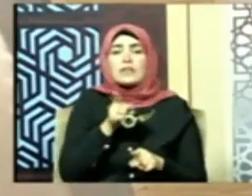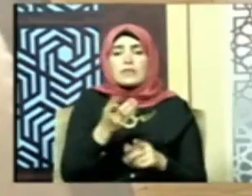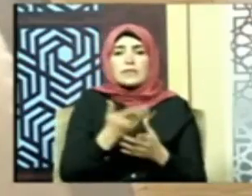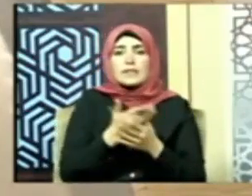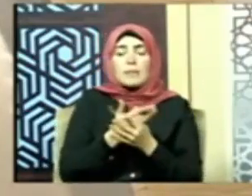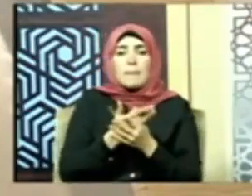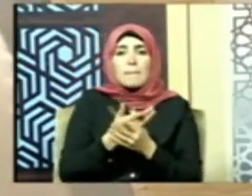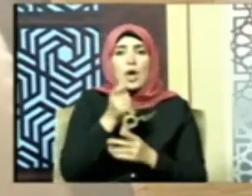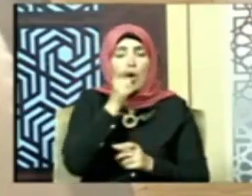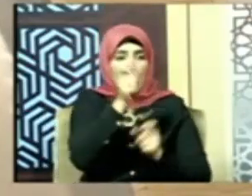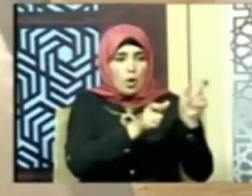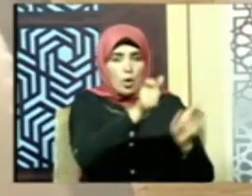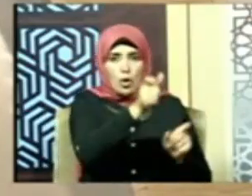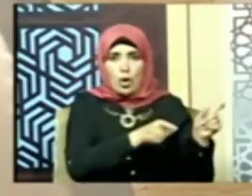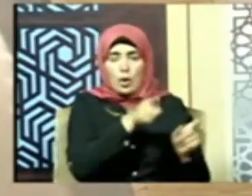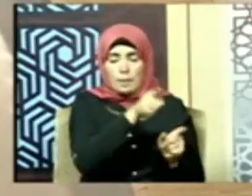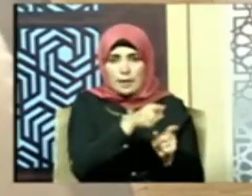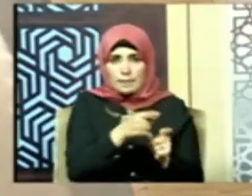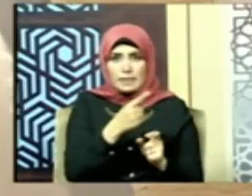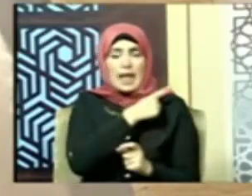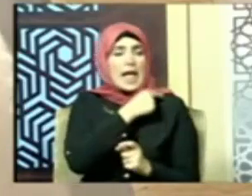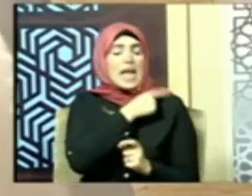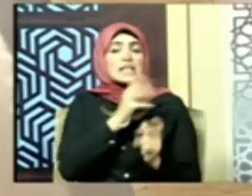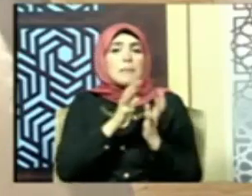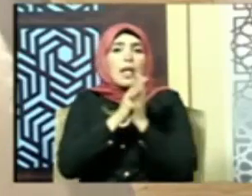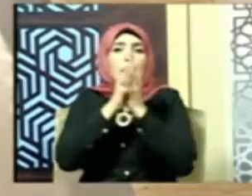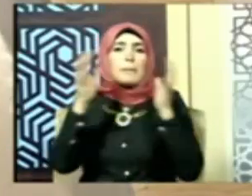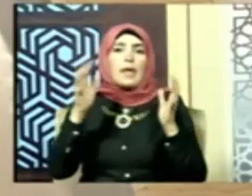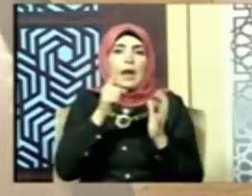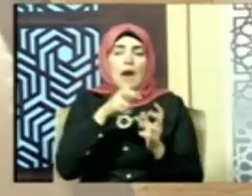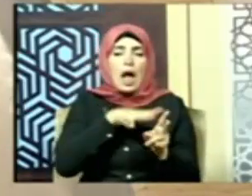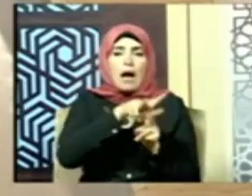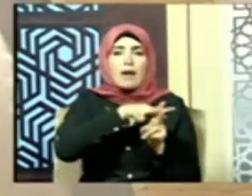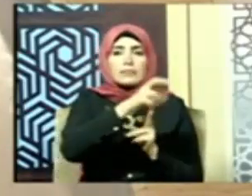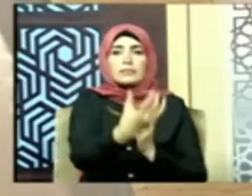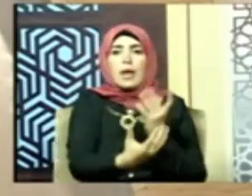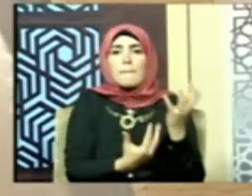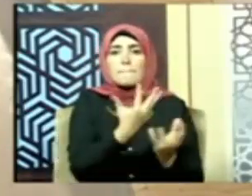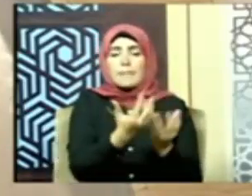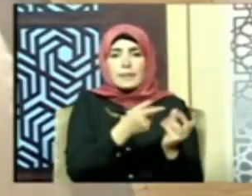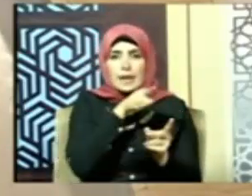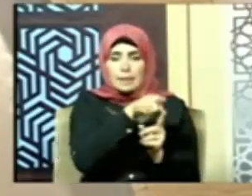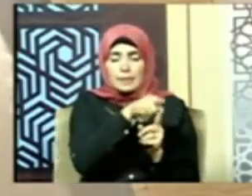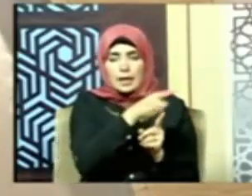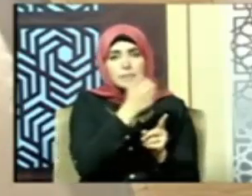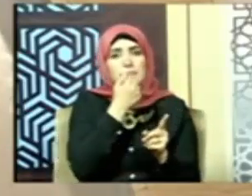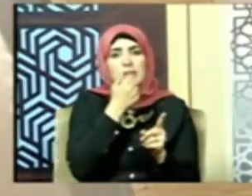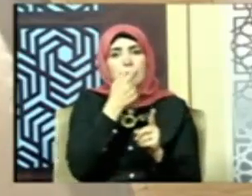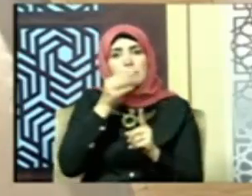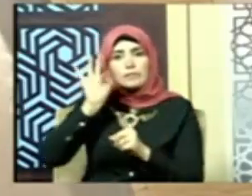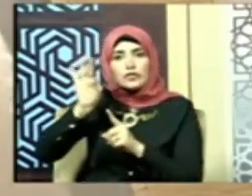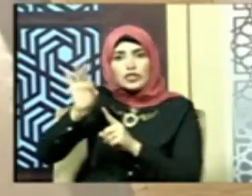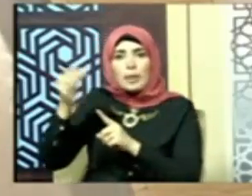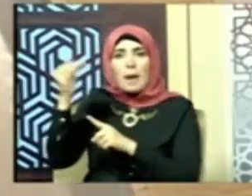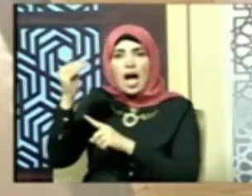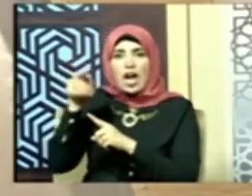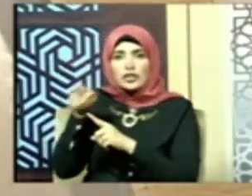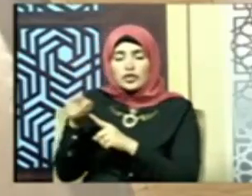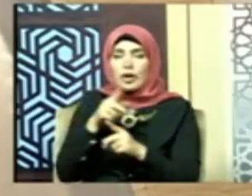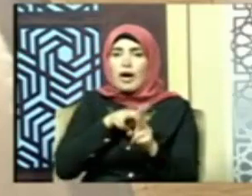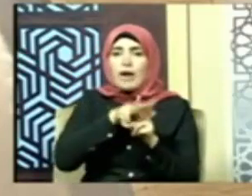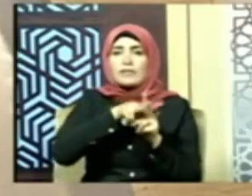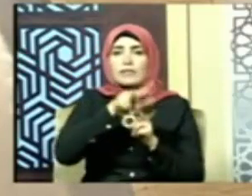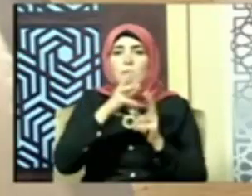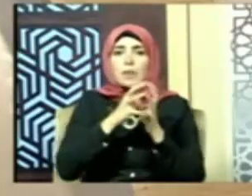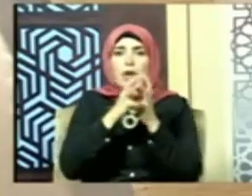امرئ منهم ما اكتسب من الإثم، والذي تولى كبره منهم له عذاب